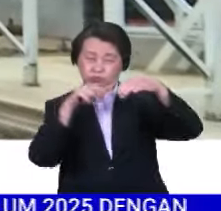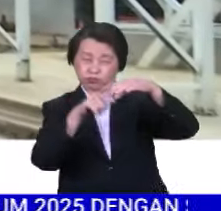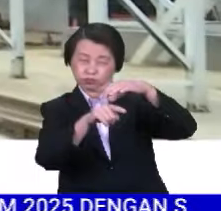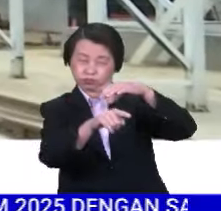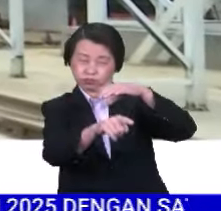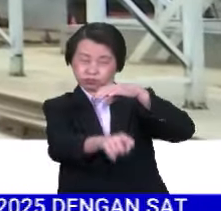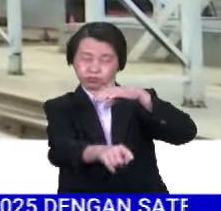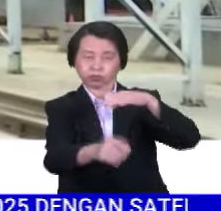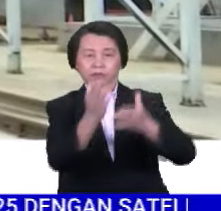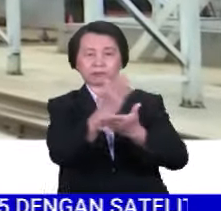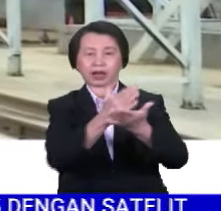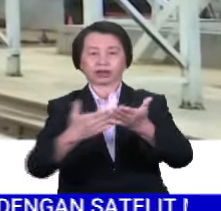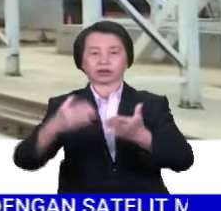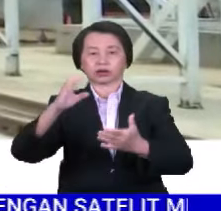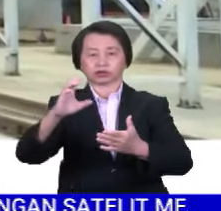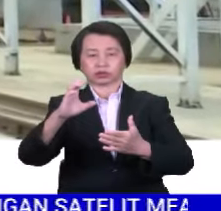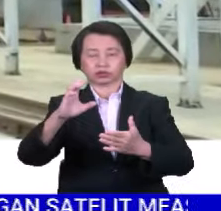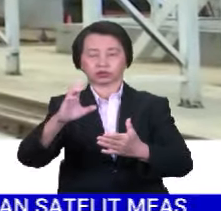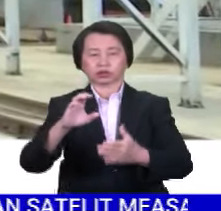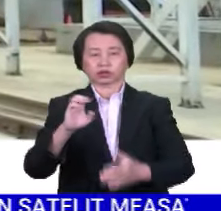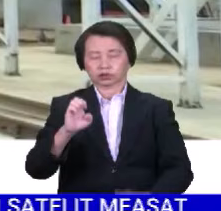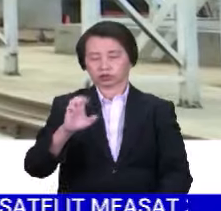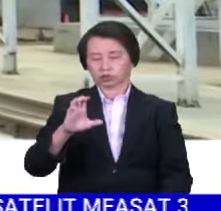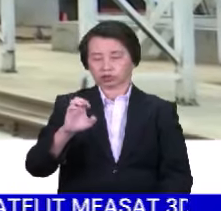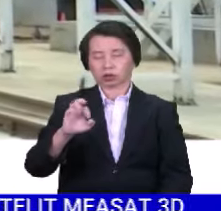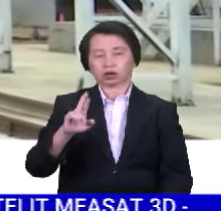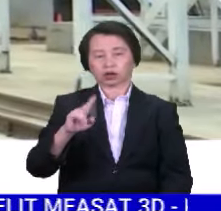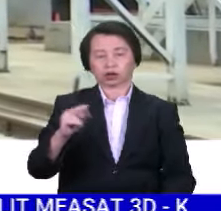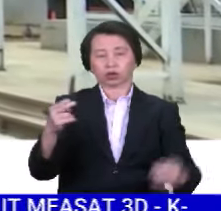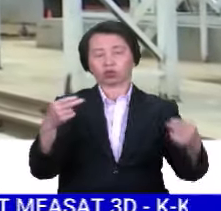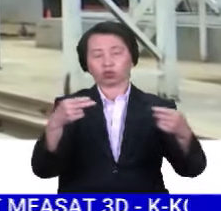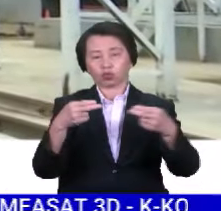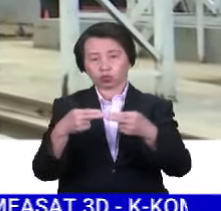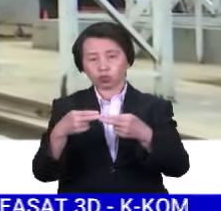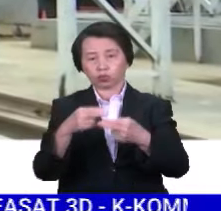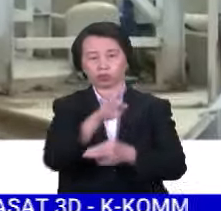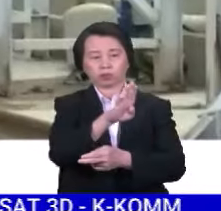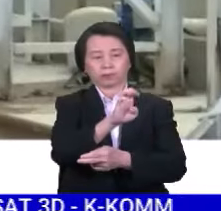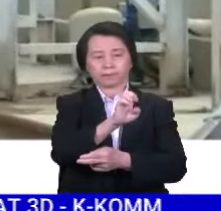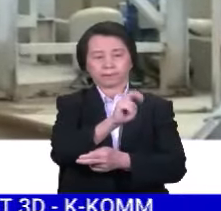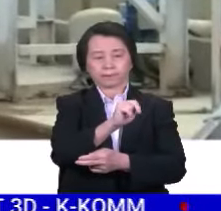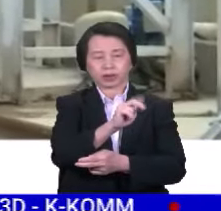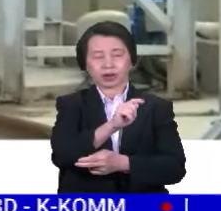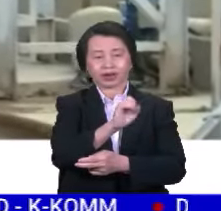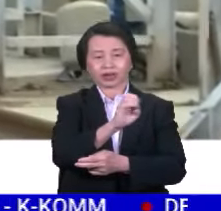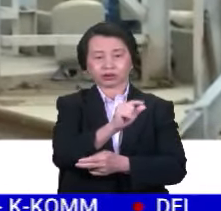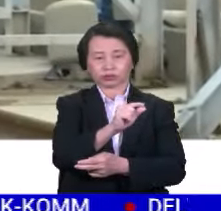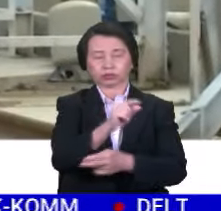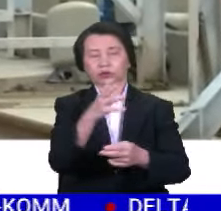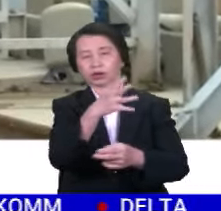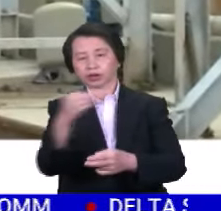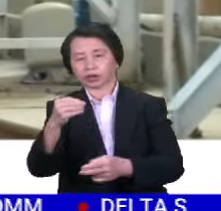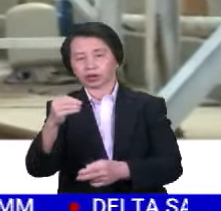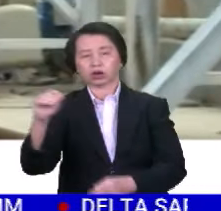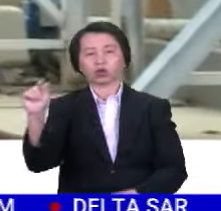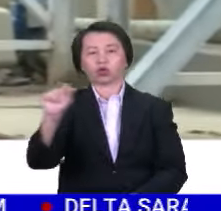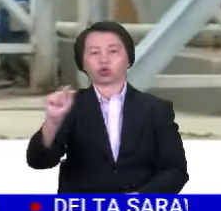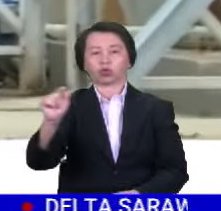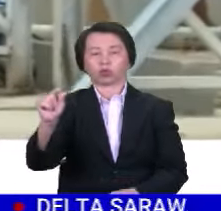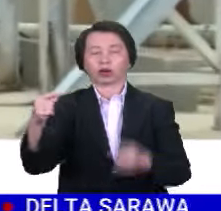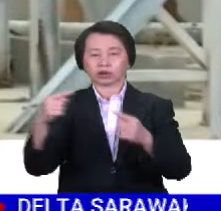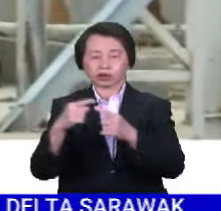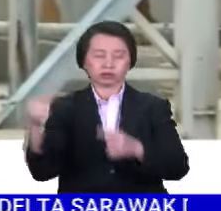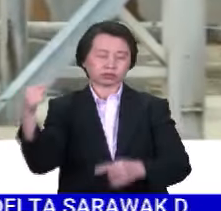sebahagian Seksyen C jajaran utara ECRL menghubungkan kawasan Bentong dan Terminal Bersepadu Gombak di Lembah Kelang.